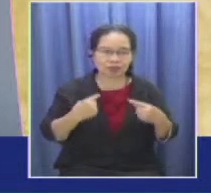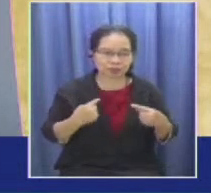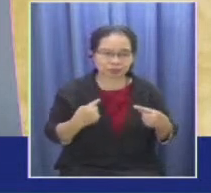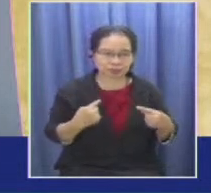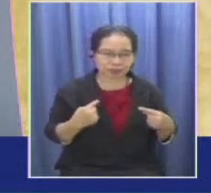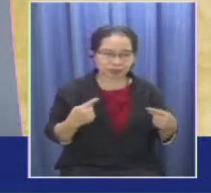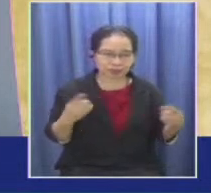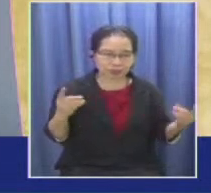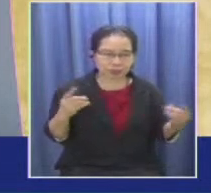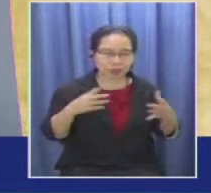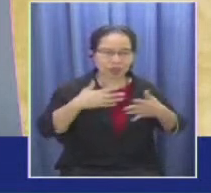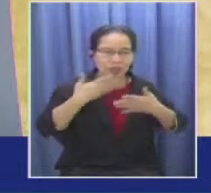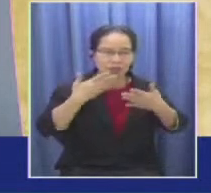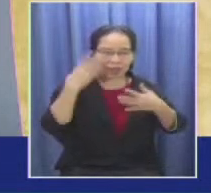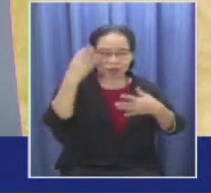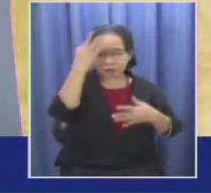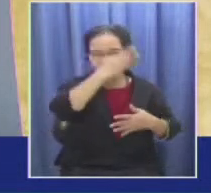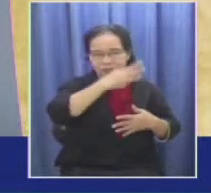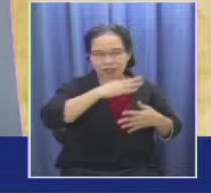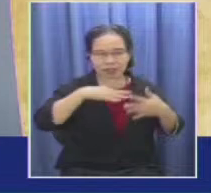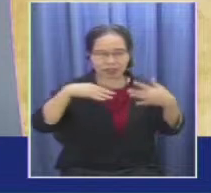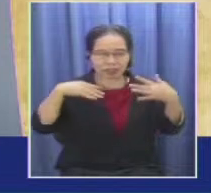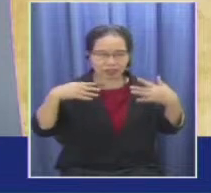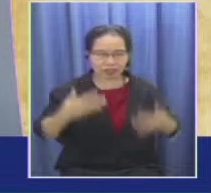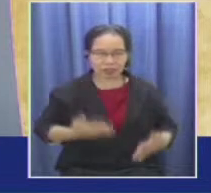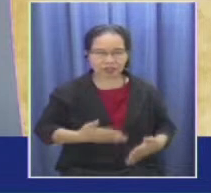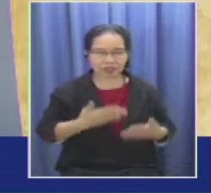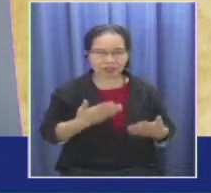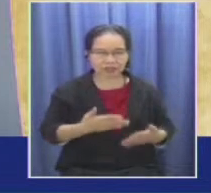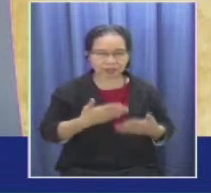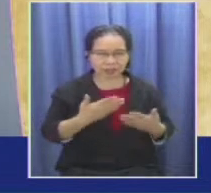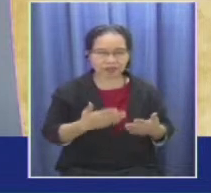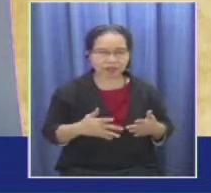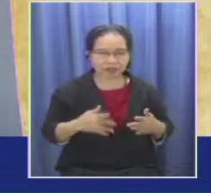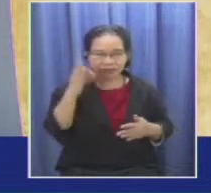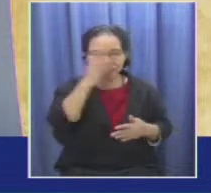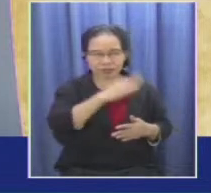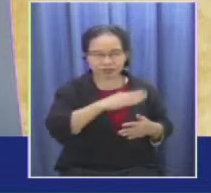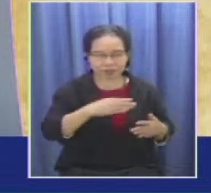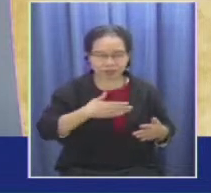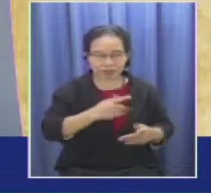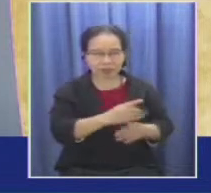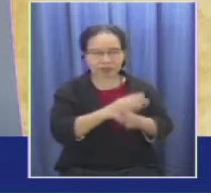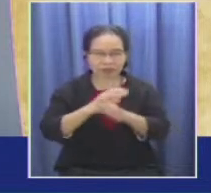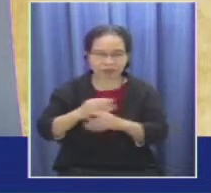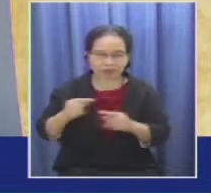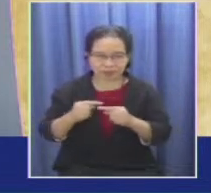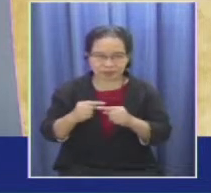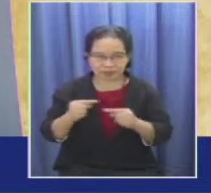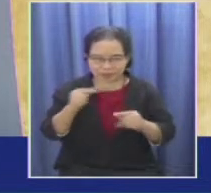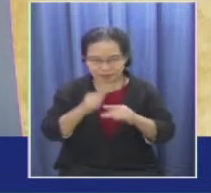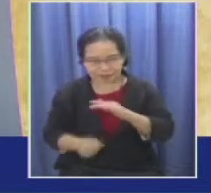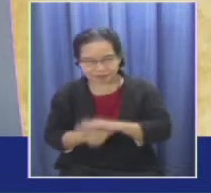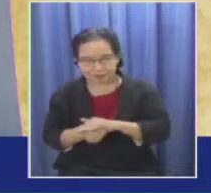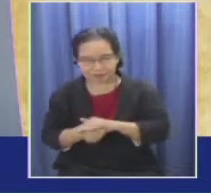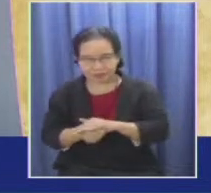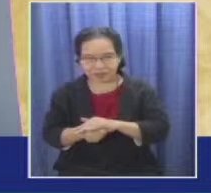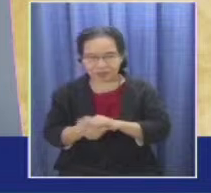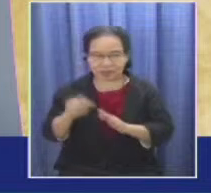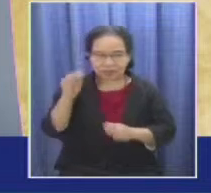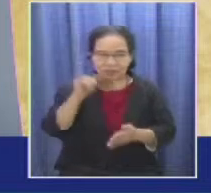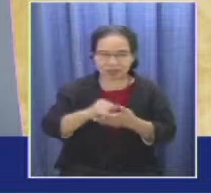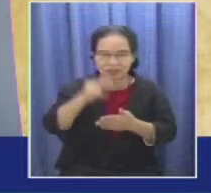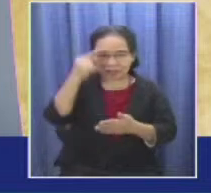sɛdeɛ Tagalog ɛyɛ anwomfoɔ bi ɛto yɛnde na balaktas ɛka. Ɔto sɛ wo hyia wɔ bi na wɔde anigye